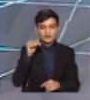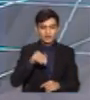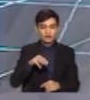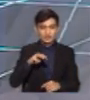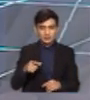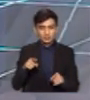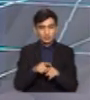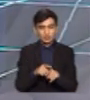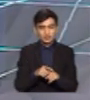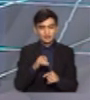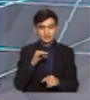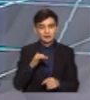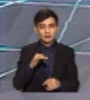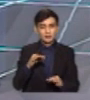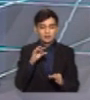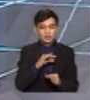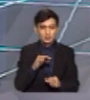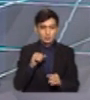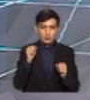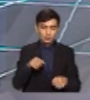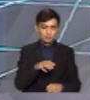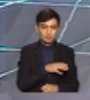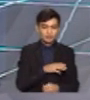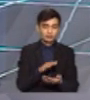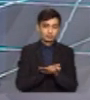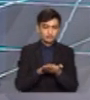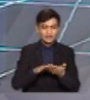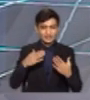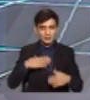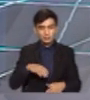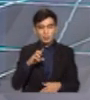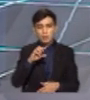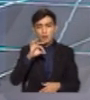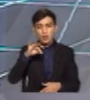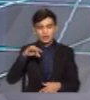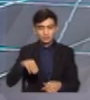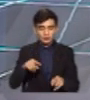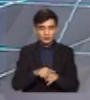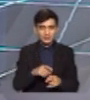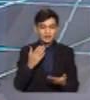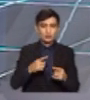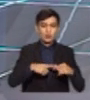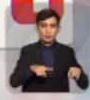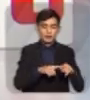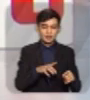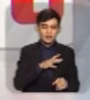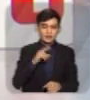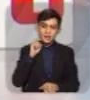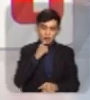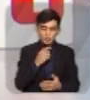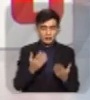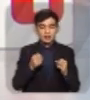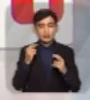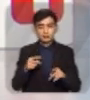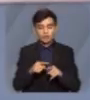тенге. Может быть, ну, не обрабатывая, да, борт? Таким образом, компания пытается экономить?